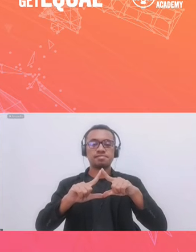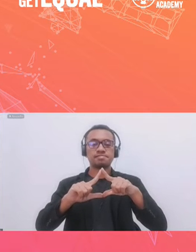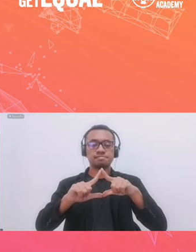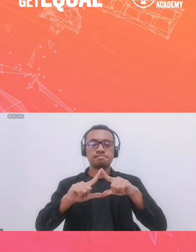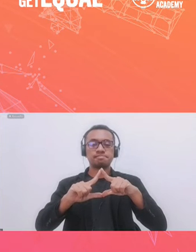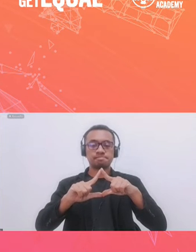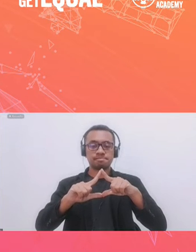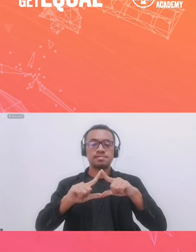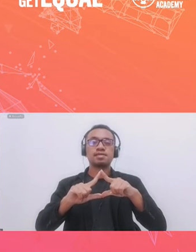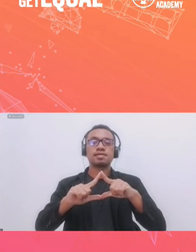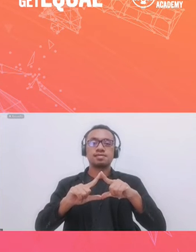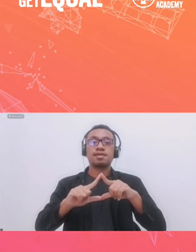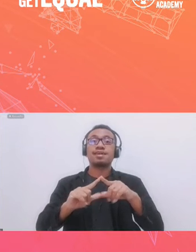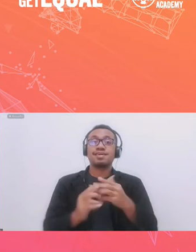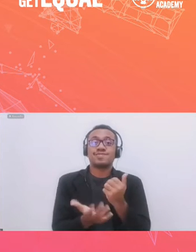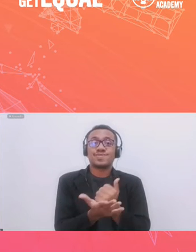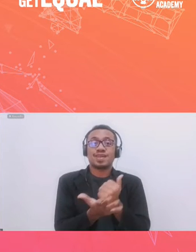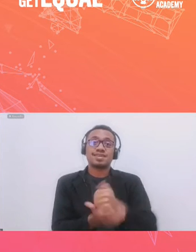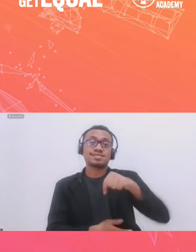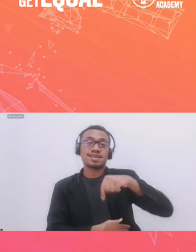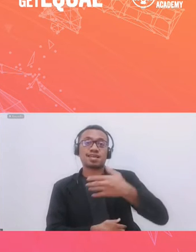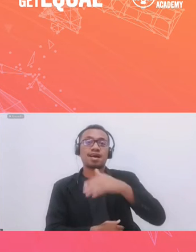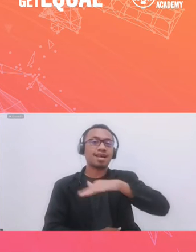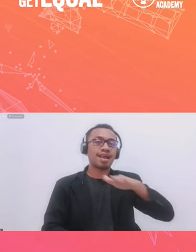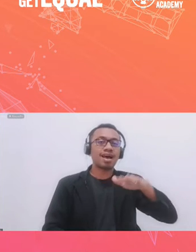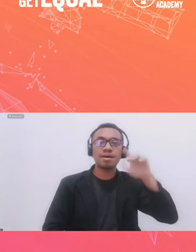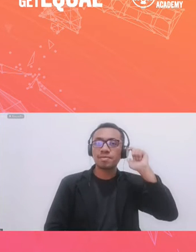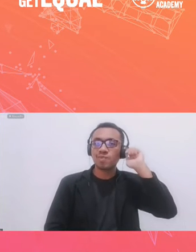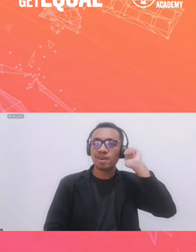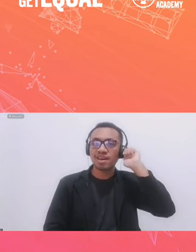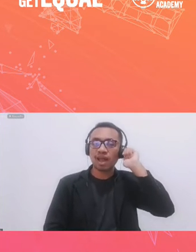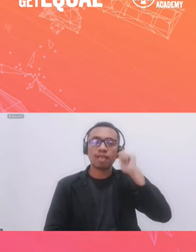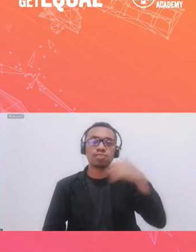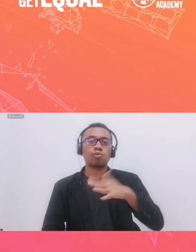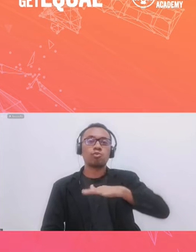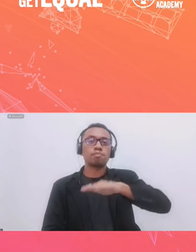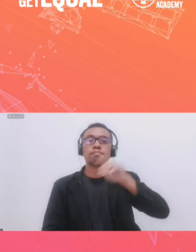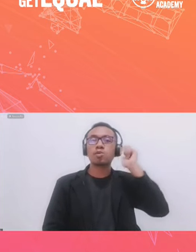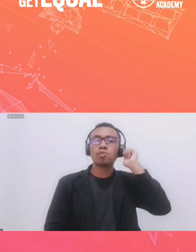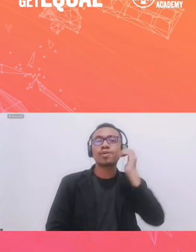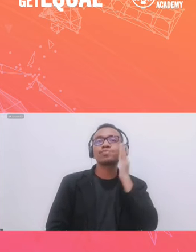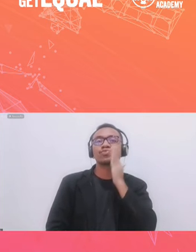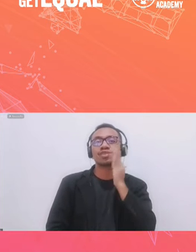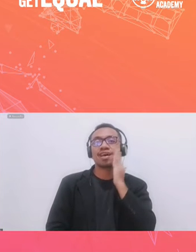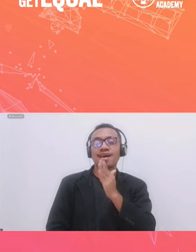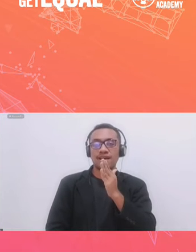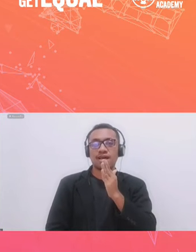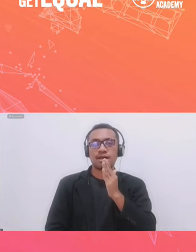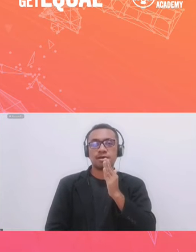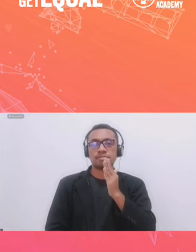besar sekali persentase anak-anak kita, anak-anak perempuan dan perempuan muda yang pernah merasakan apakah itu